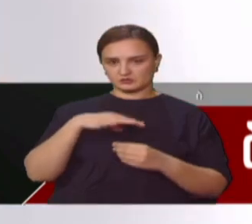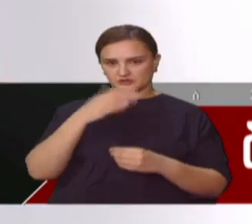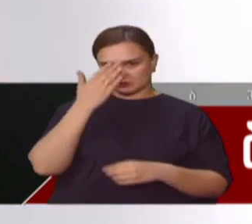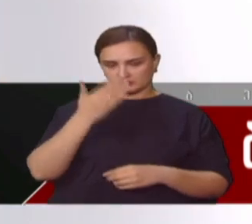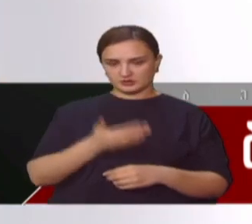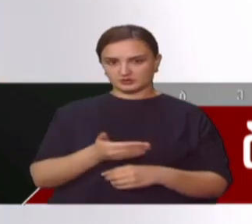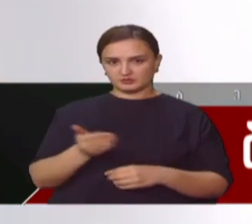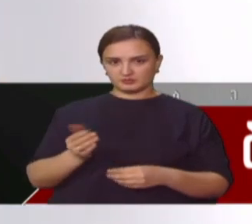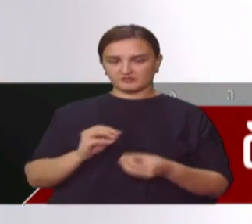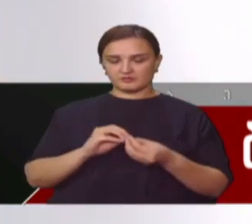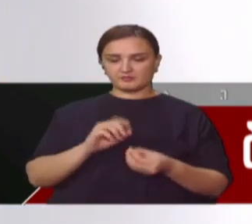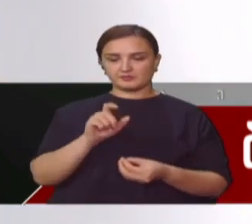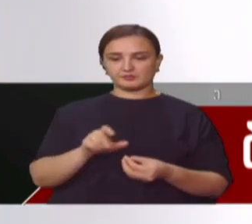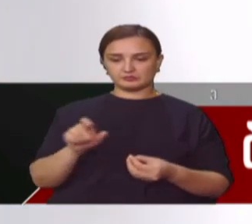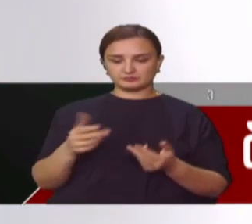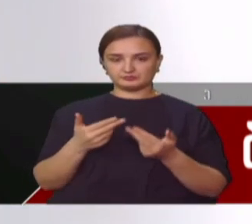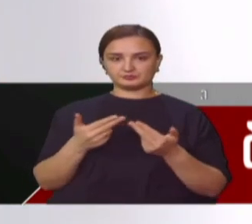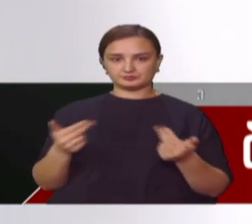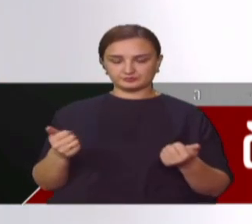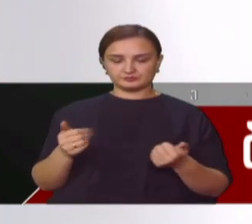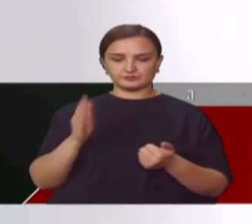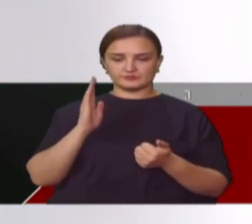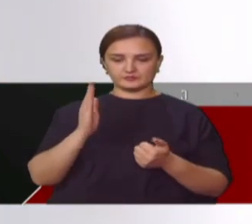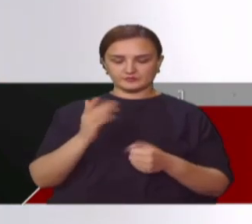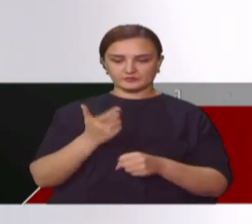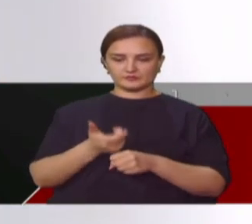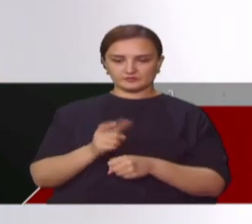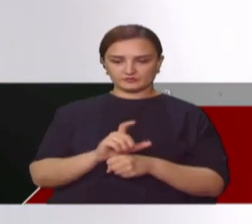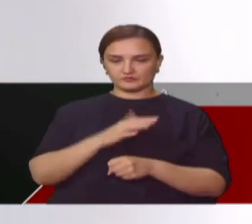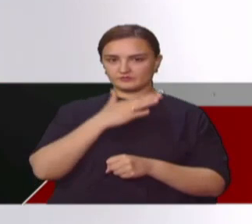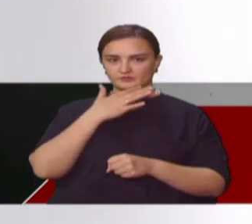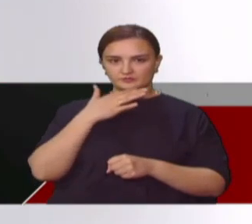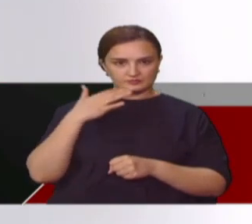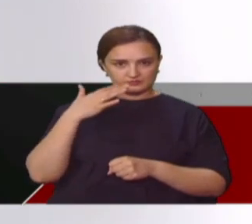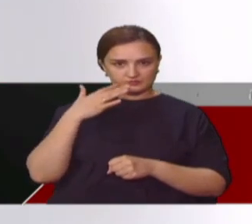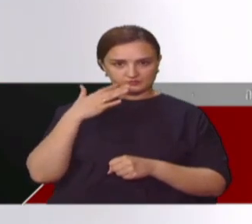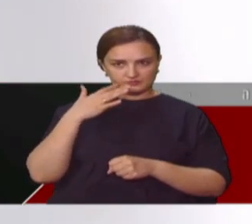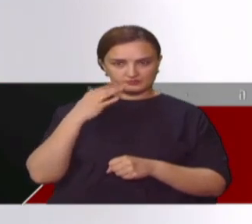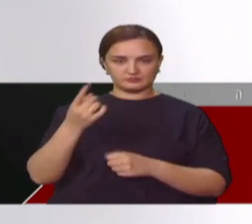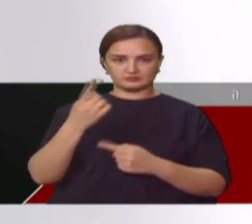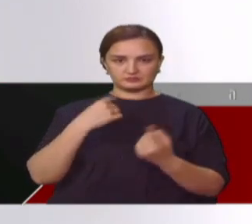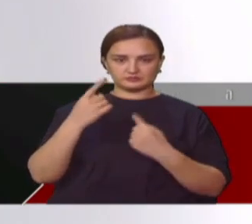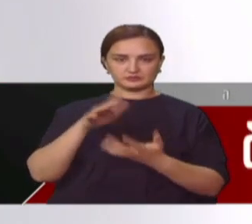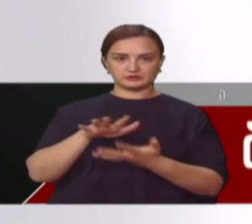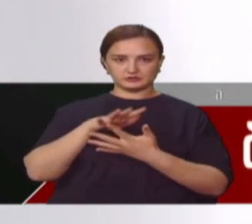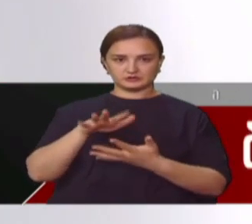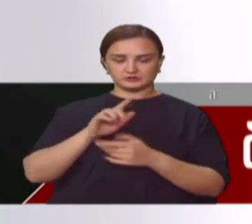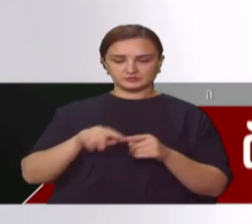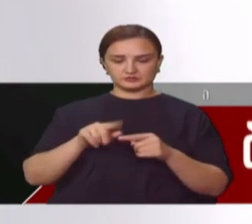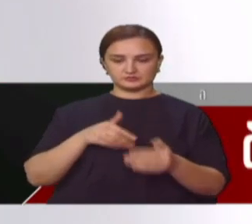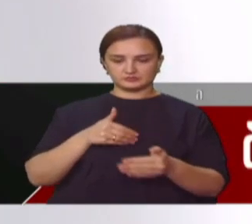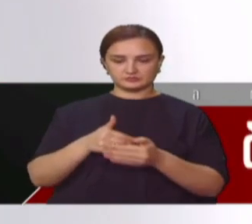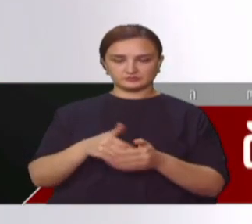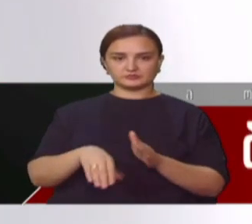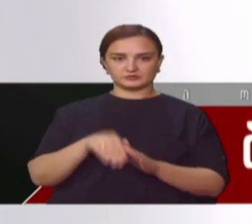მხრიდან. მეგობრებო, დიახ, იქნება ძალიან ბევრი შემოტევა გარედან. Რაც უფრო მოახლოვდება